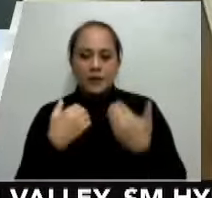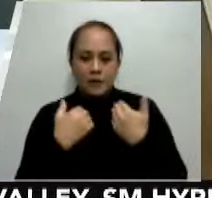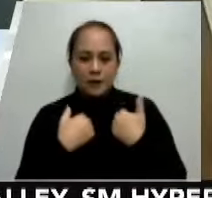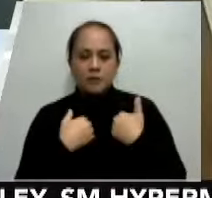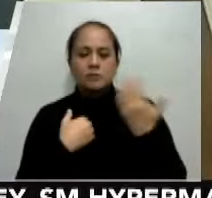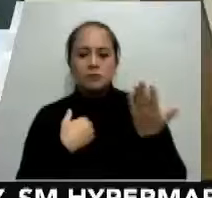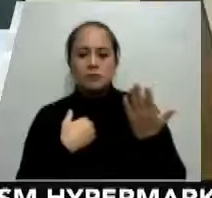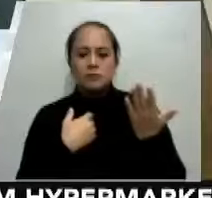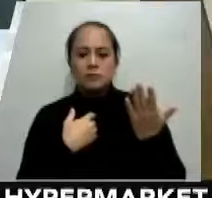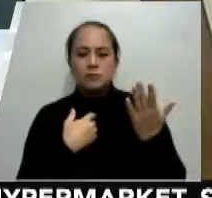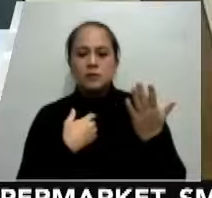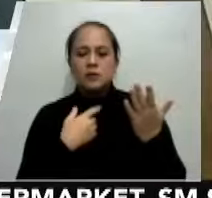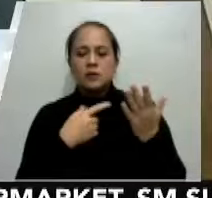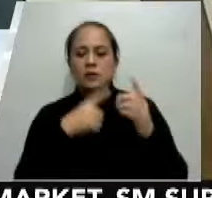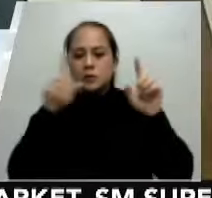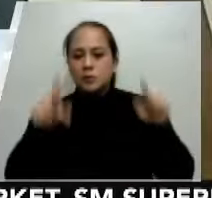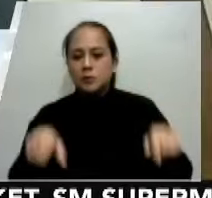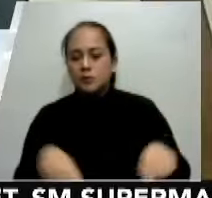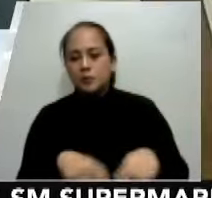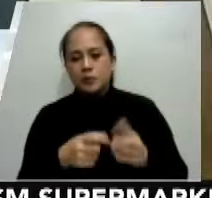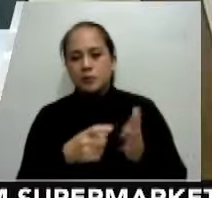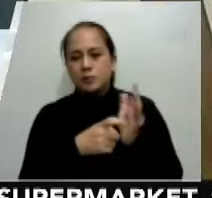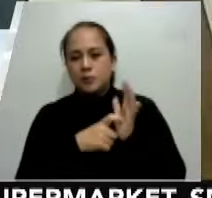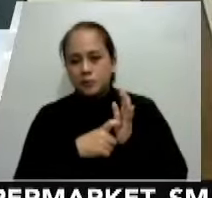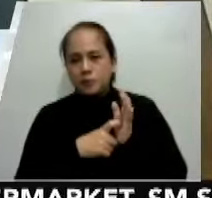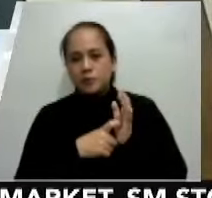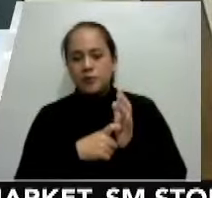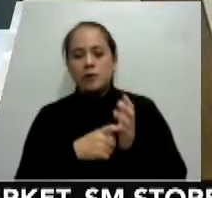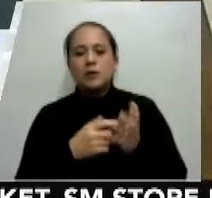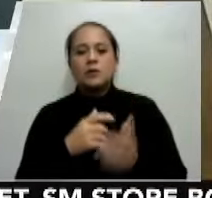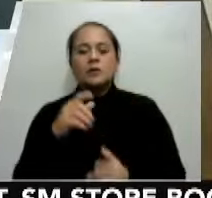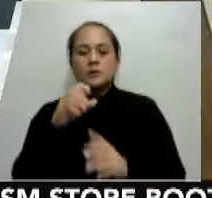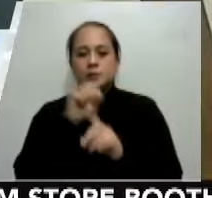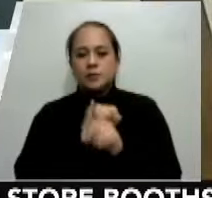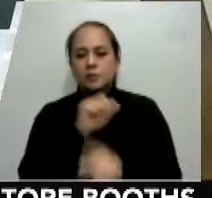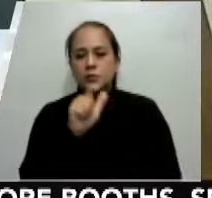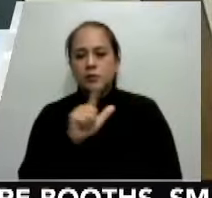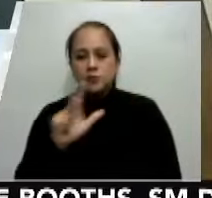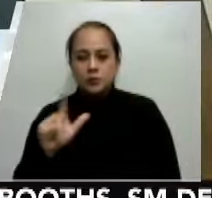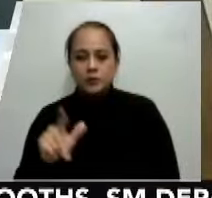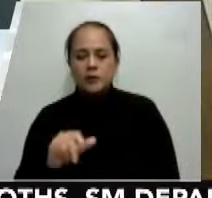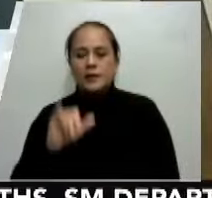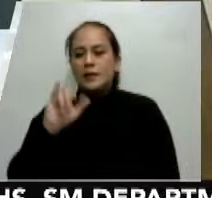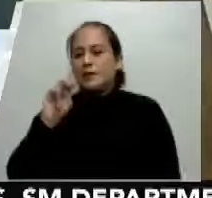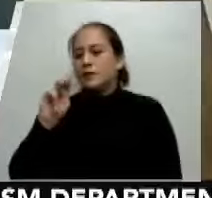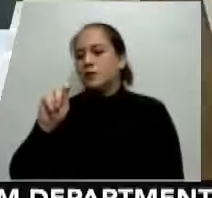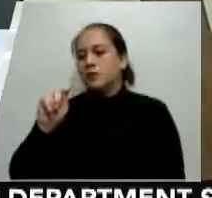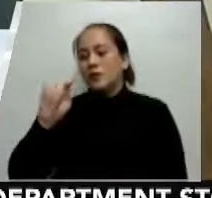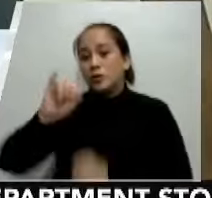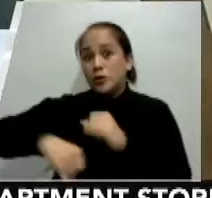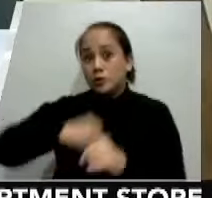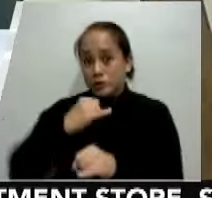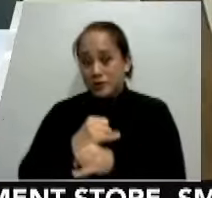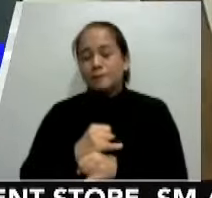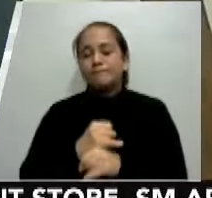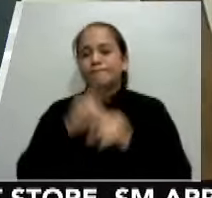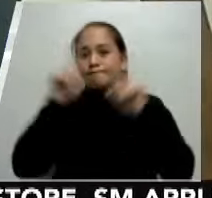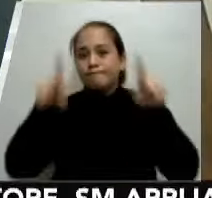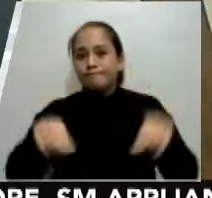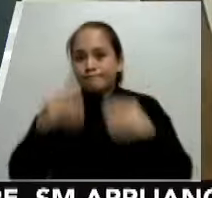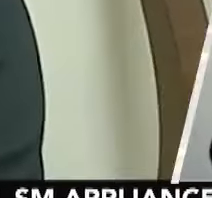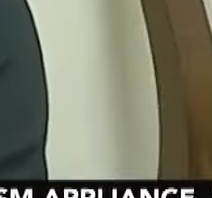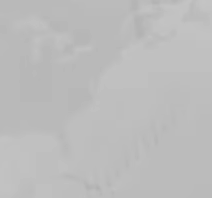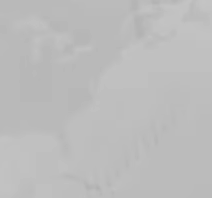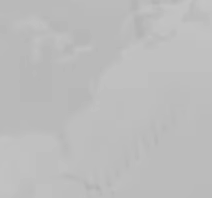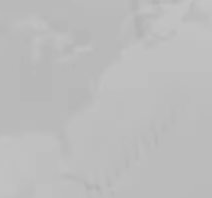ng court warrant kay Teves noong September 2023 at ng Interpol Blue Notice noong February 2024.